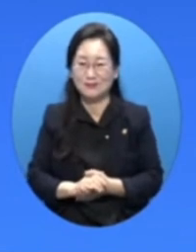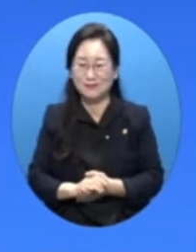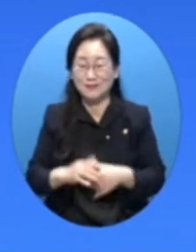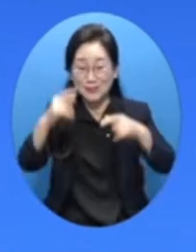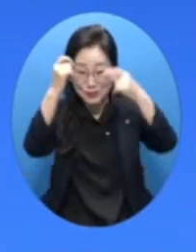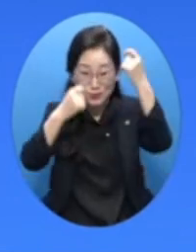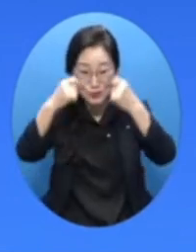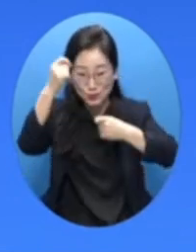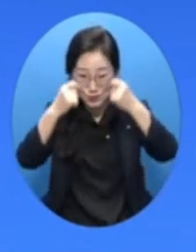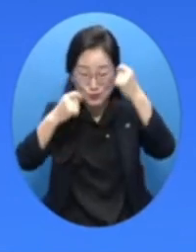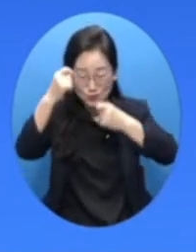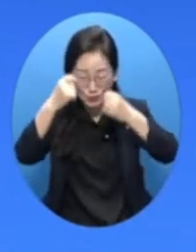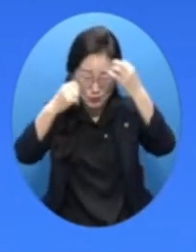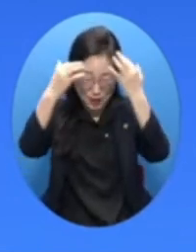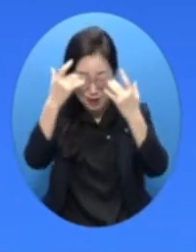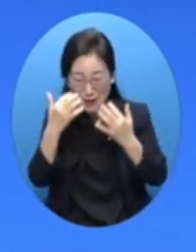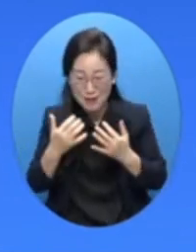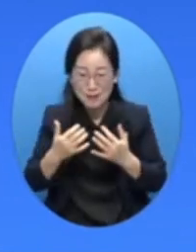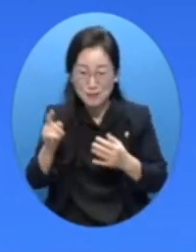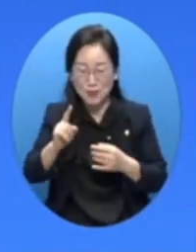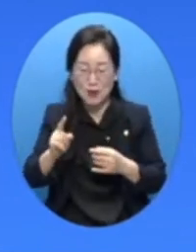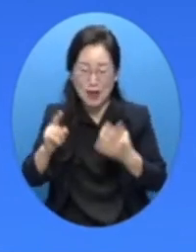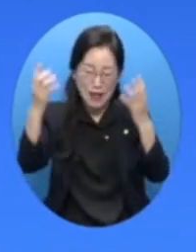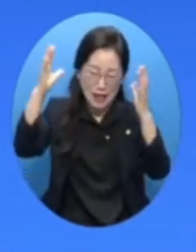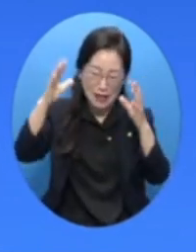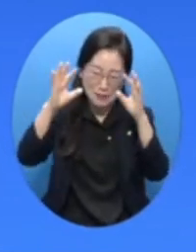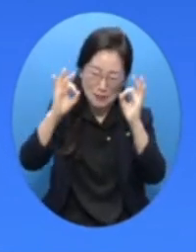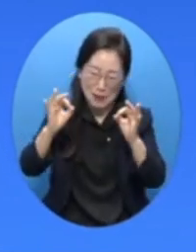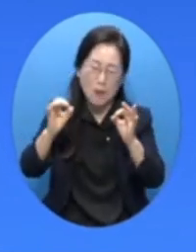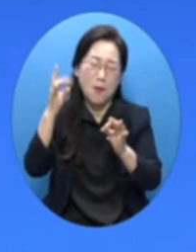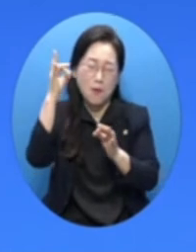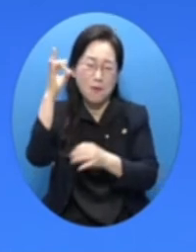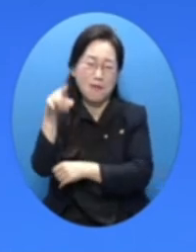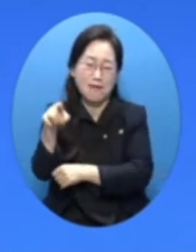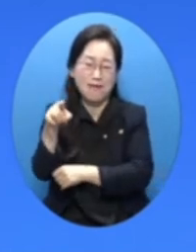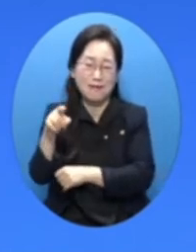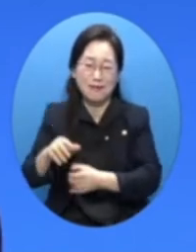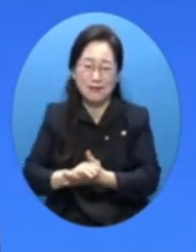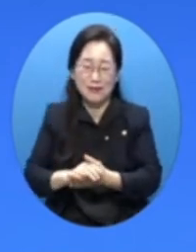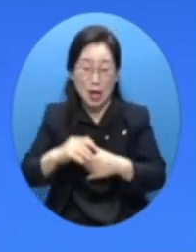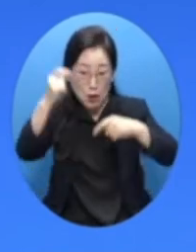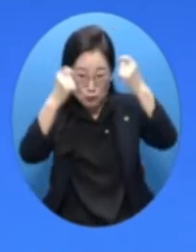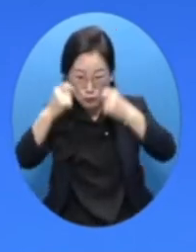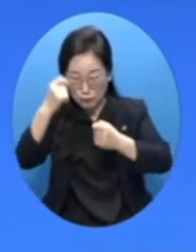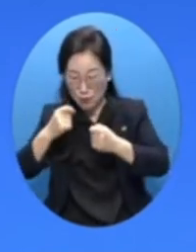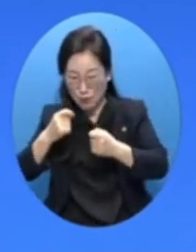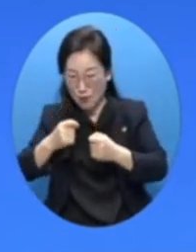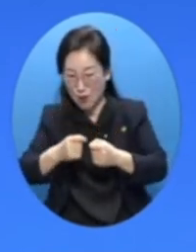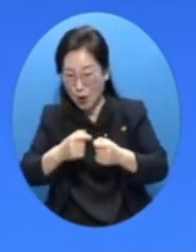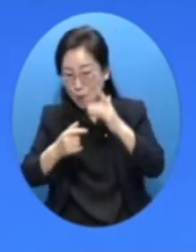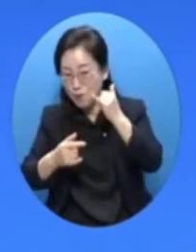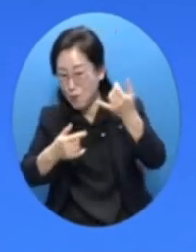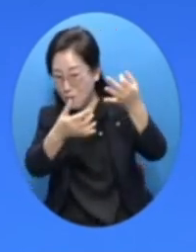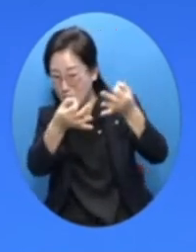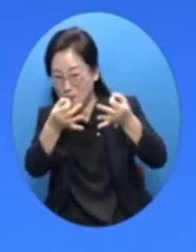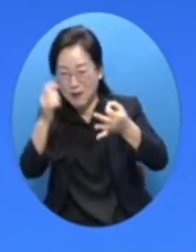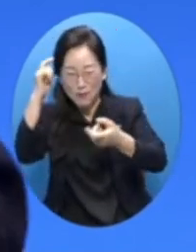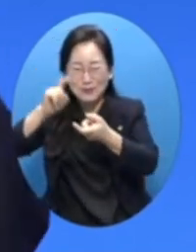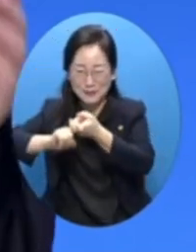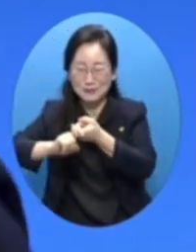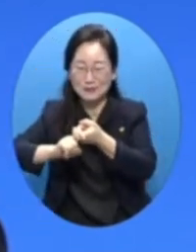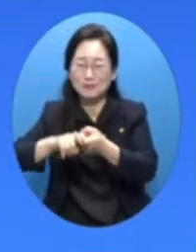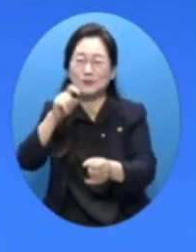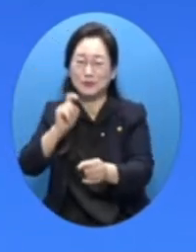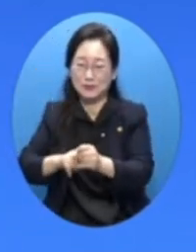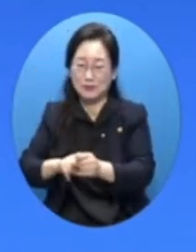우는 것이 그 아이들의 무기고 또 우는 것을 통해서 관심을 갖게 되는데